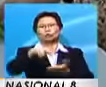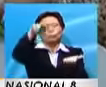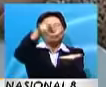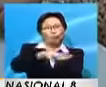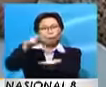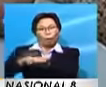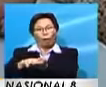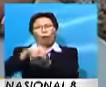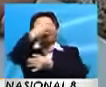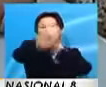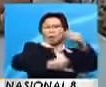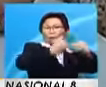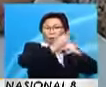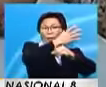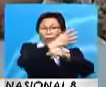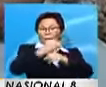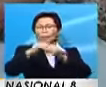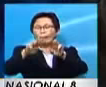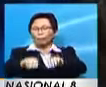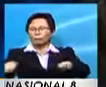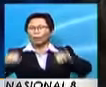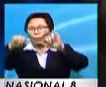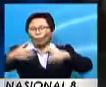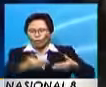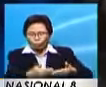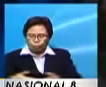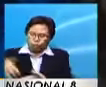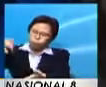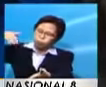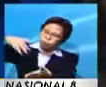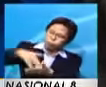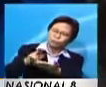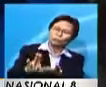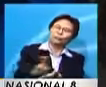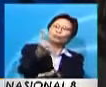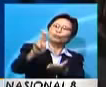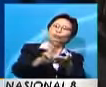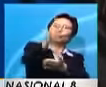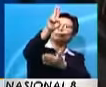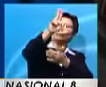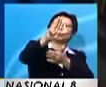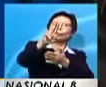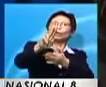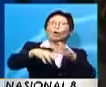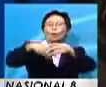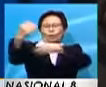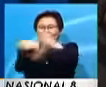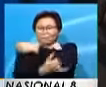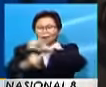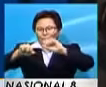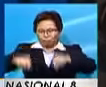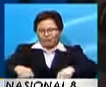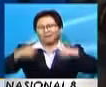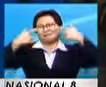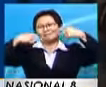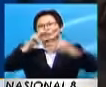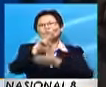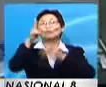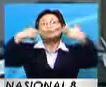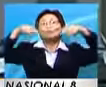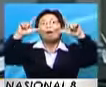di peringkat antarabangsa dan para pelajar boleh melanjutkan pengajian di University berprestise luar negara